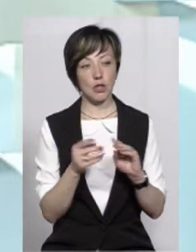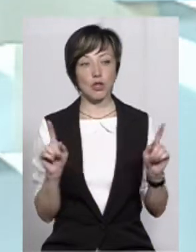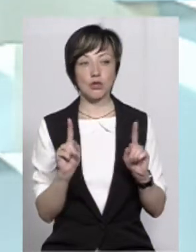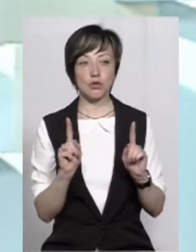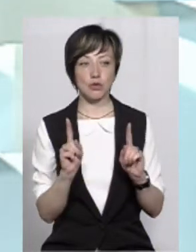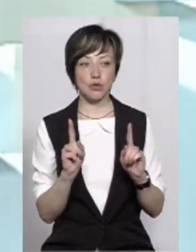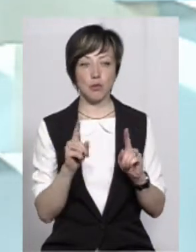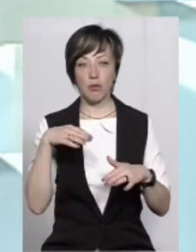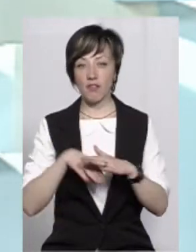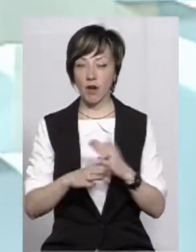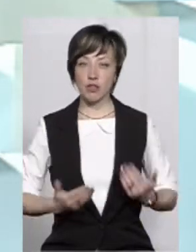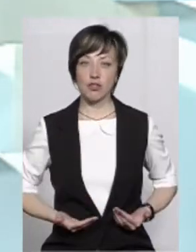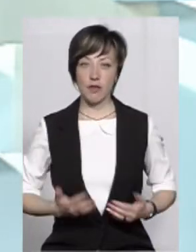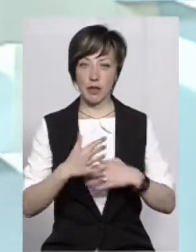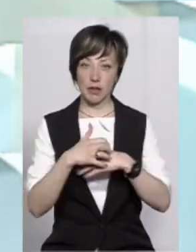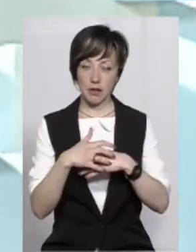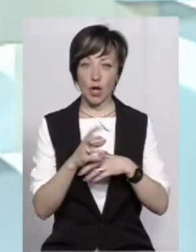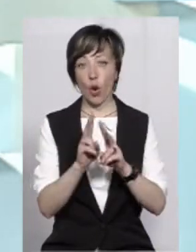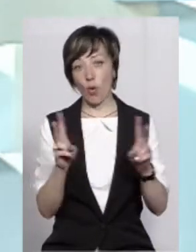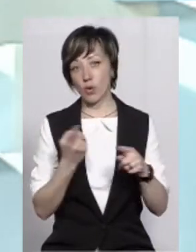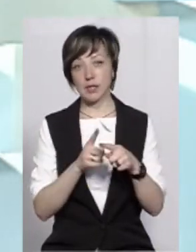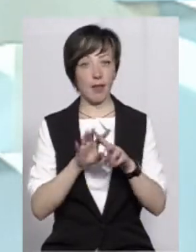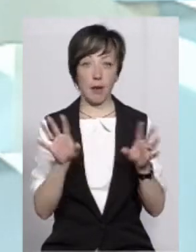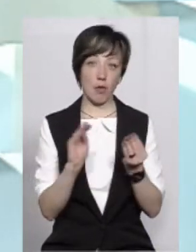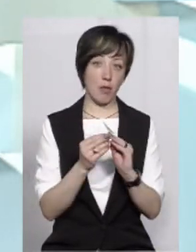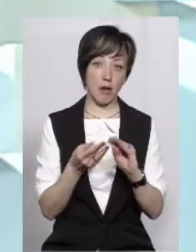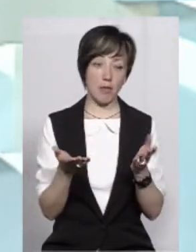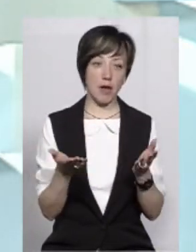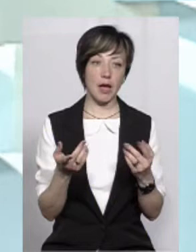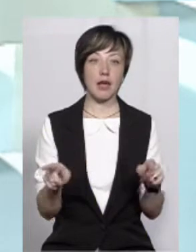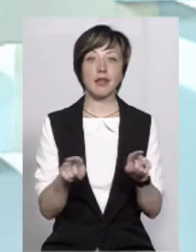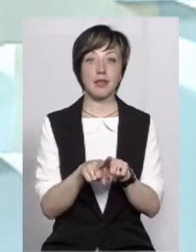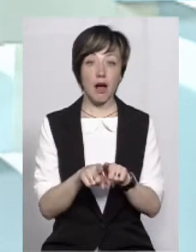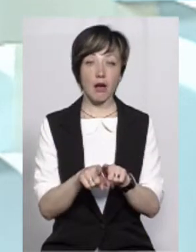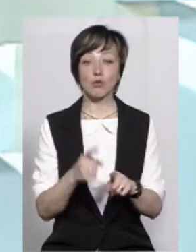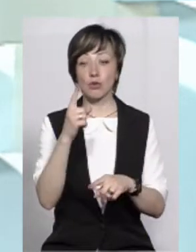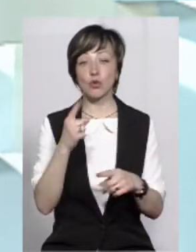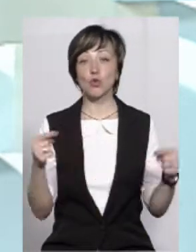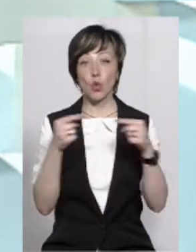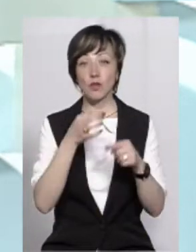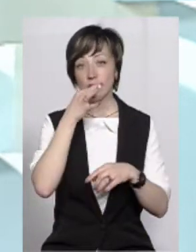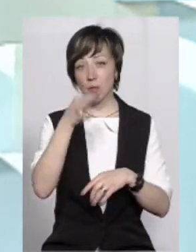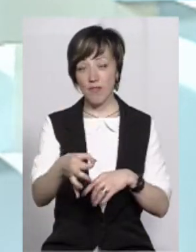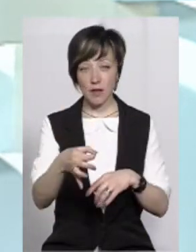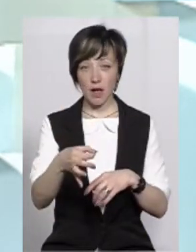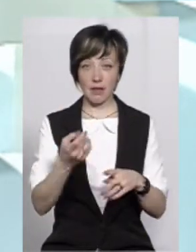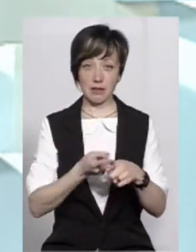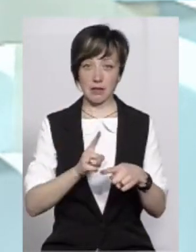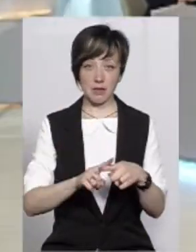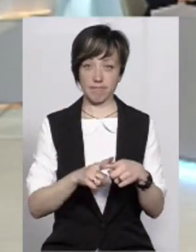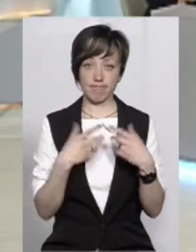що там в підвалі живе в підвалі кіт. Для когось це не проблема. І так однозначно відповідати на це